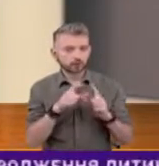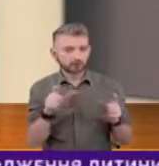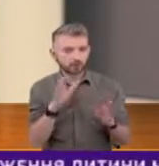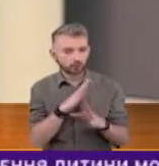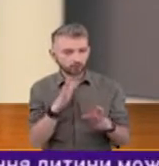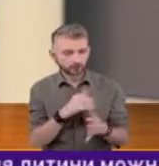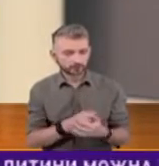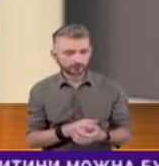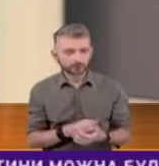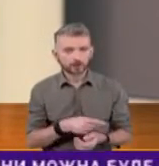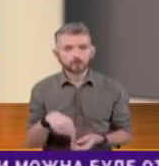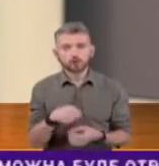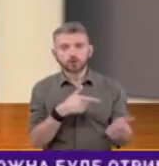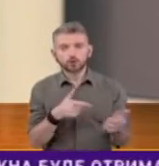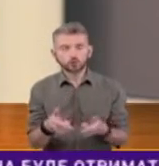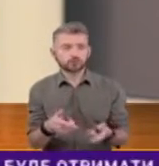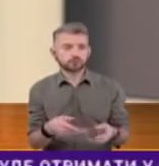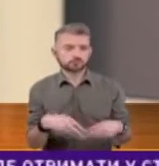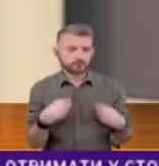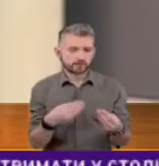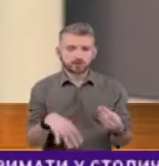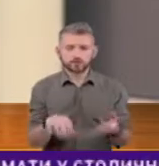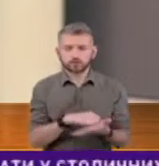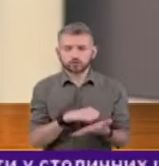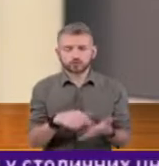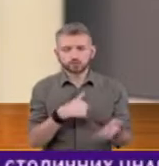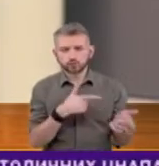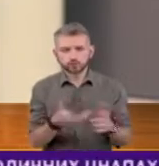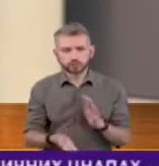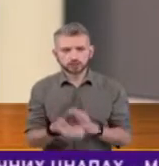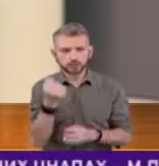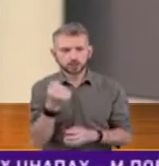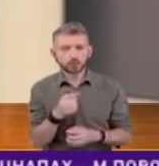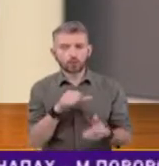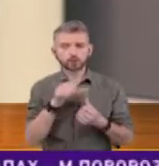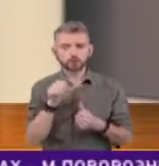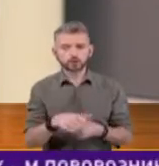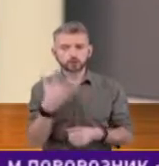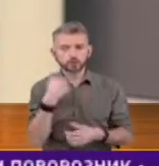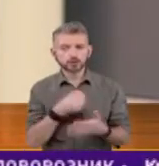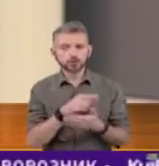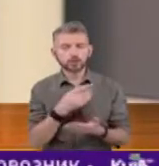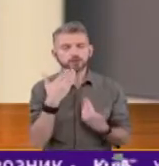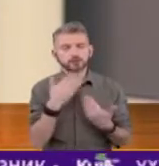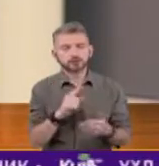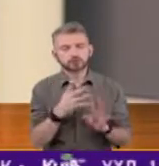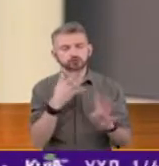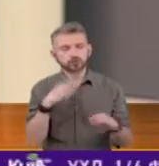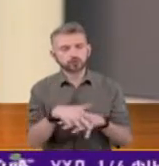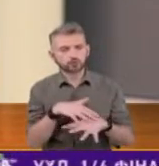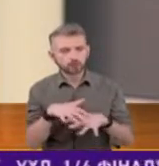говорю. Тобто, що вони готові, надавайте всі відповідні документи, ми готові вас підтримати, особливо, коли до них зверталась в першу чергу